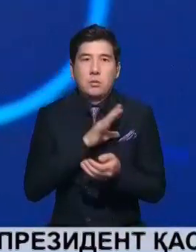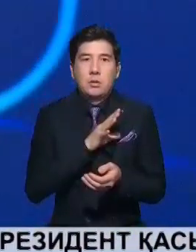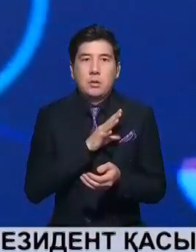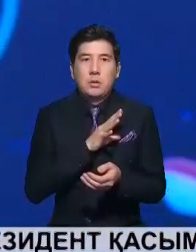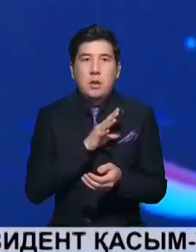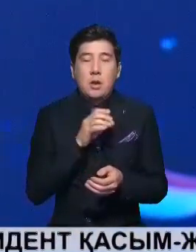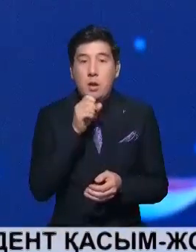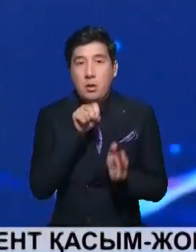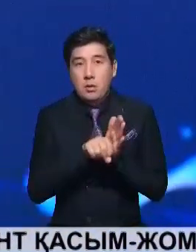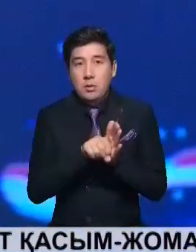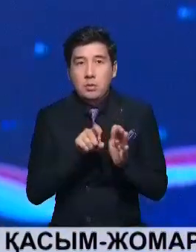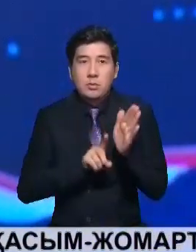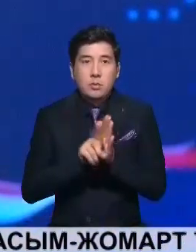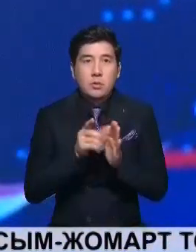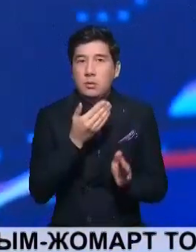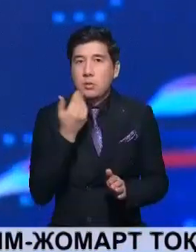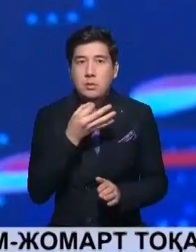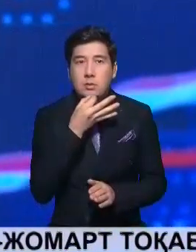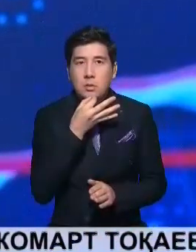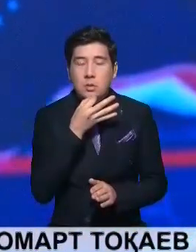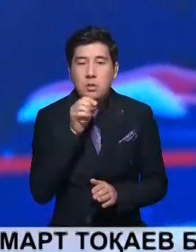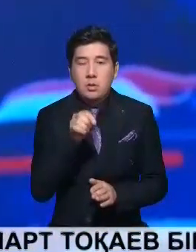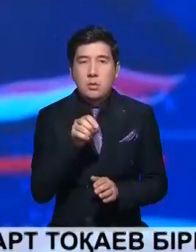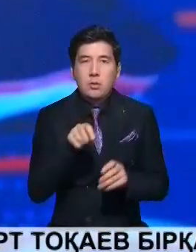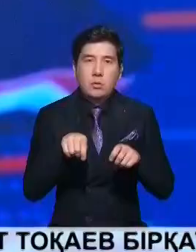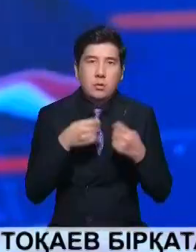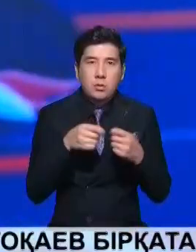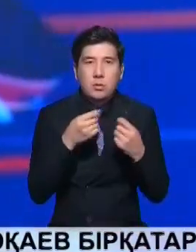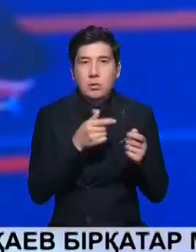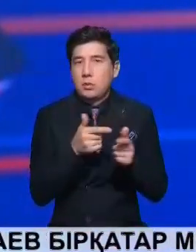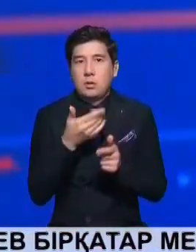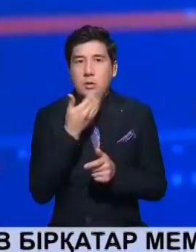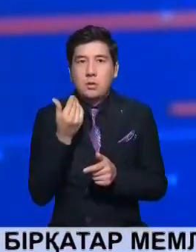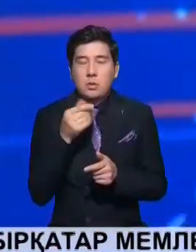басталмай жатып, орталық қазандық істен шыққан еді. Салдарынан үйлер суып, тұрғындарға қолайсыздық тудырған.